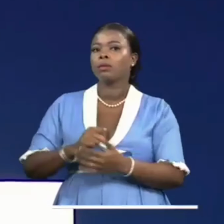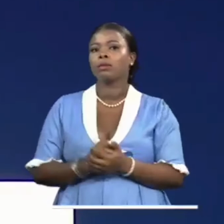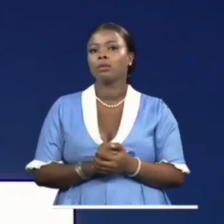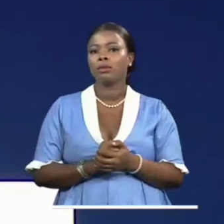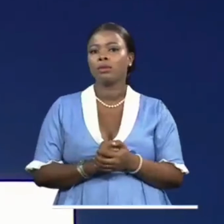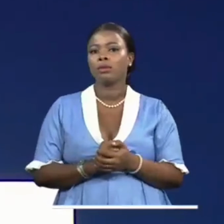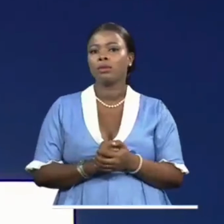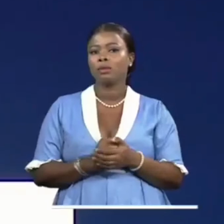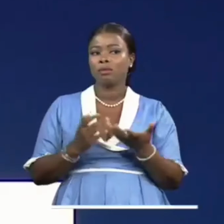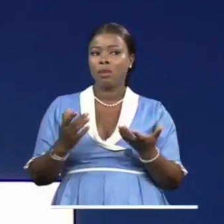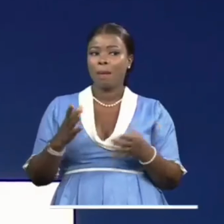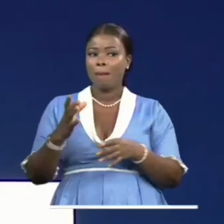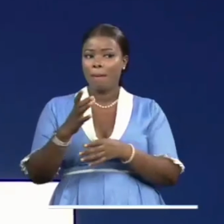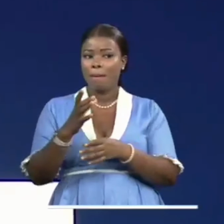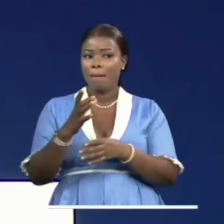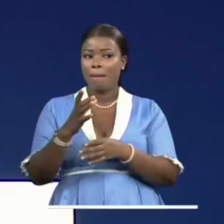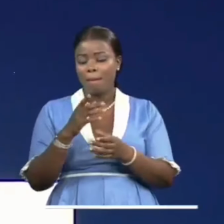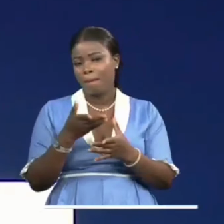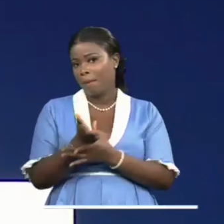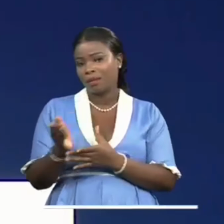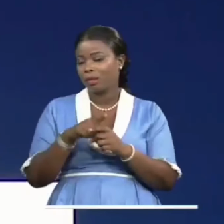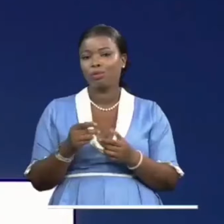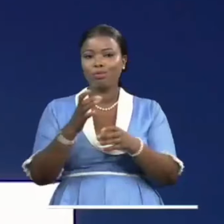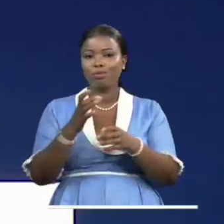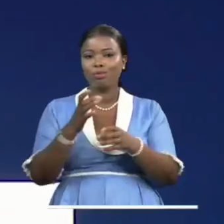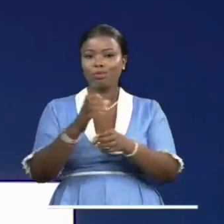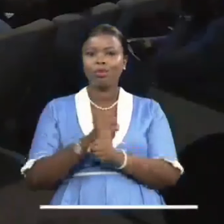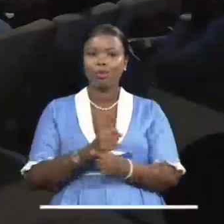l'ensemble des parties prenantes je vous remercie de vot